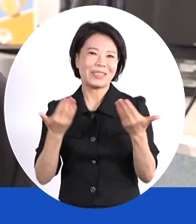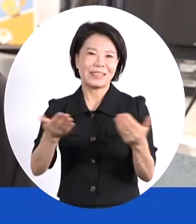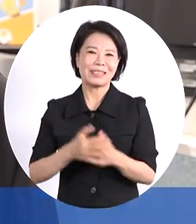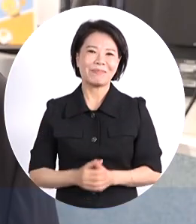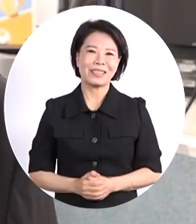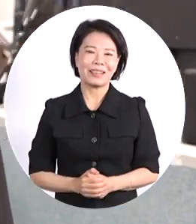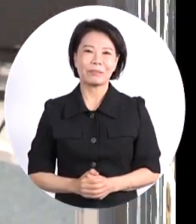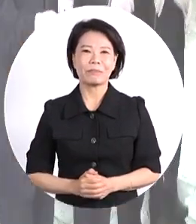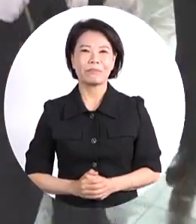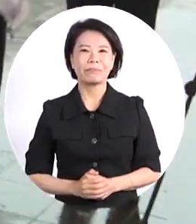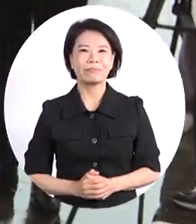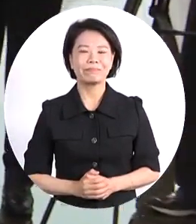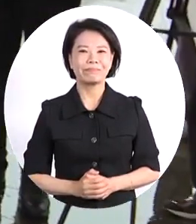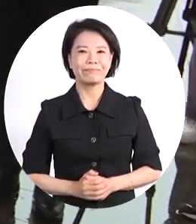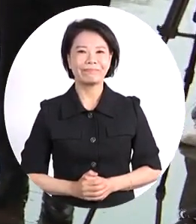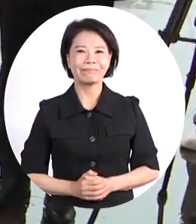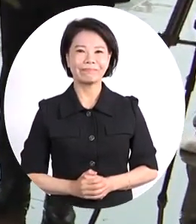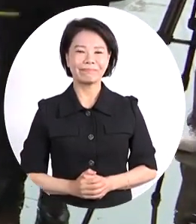나가도록 하겠습니다.